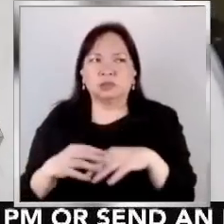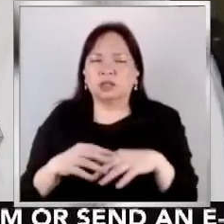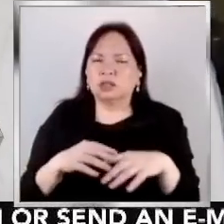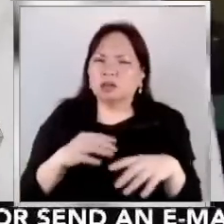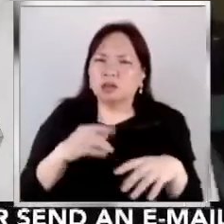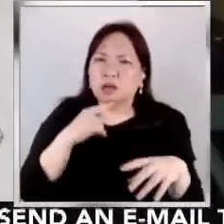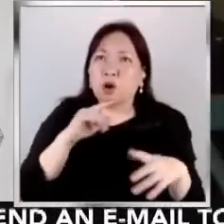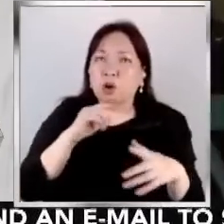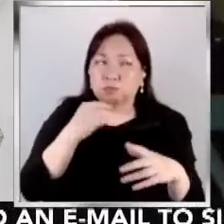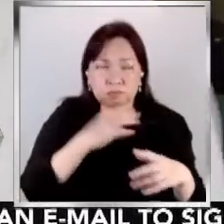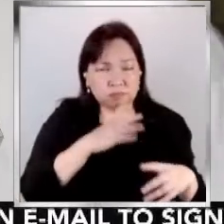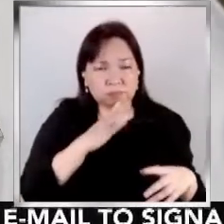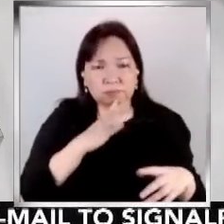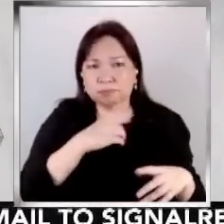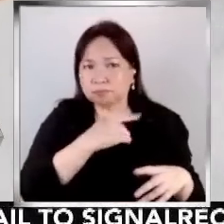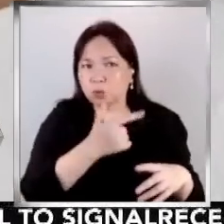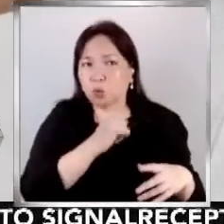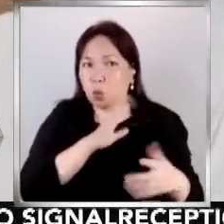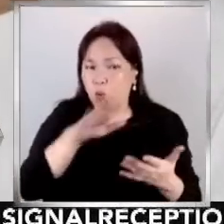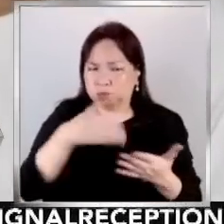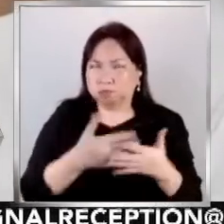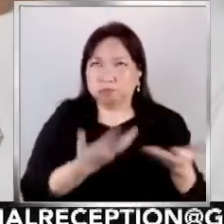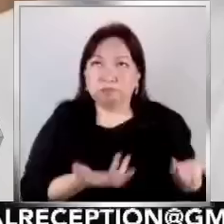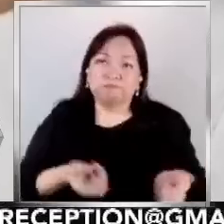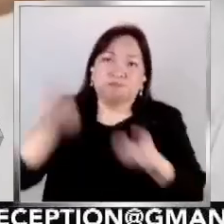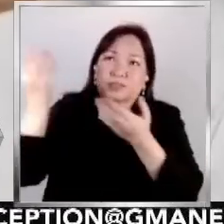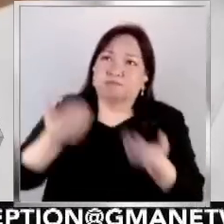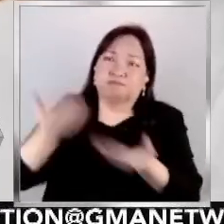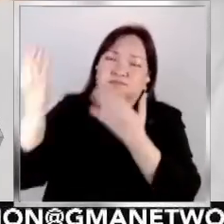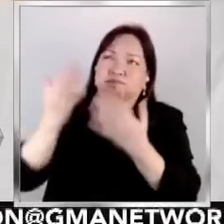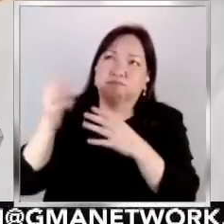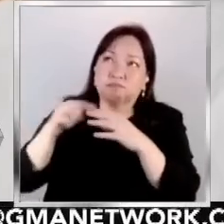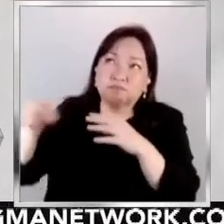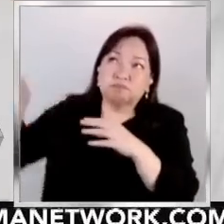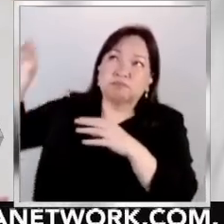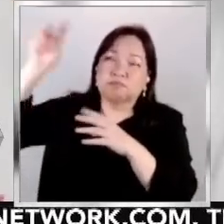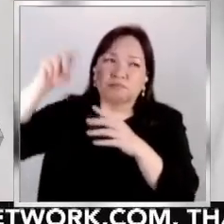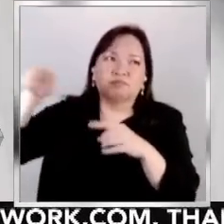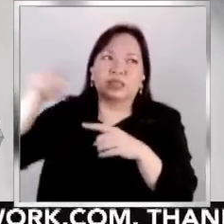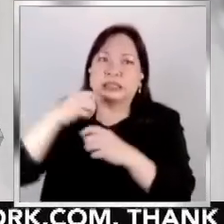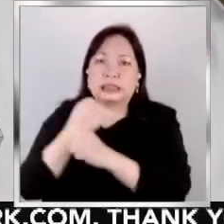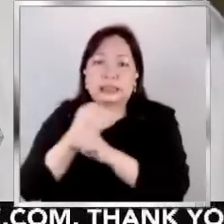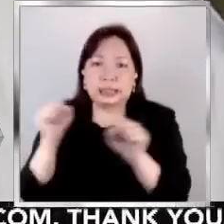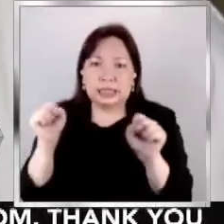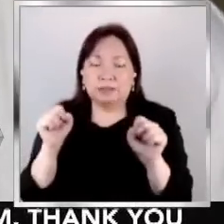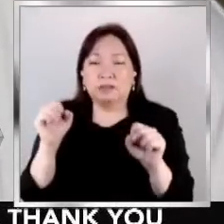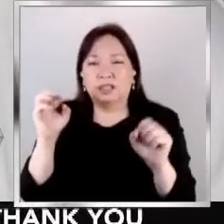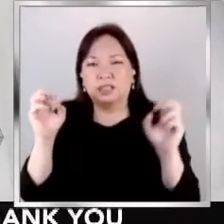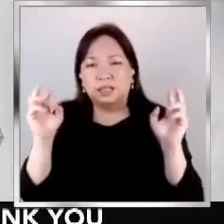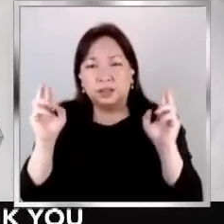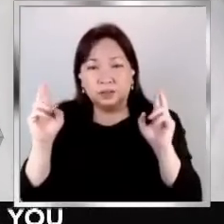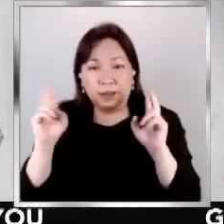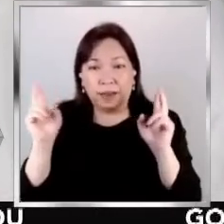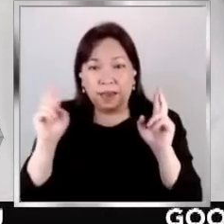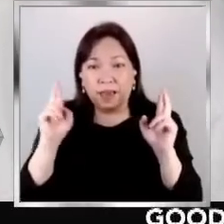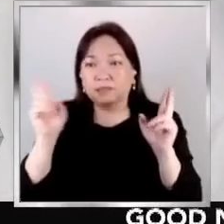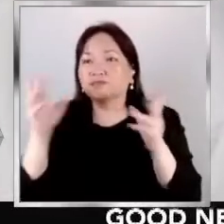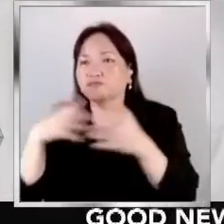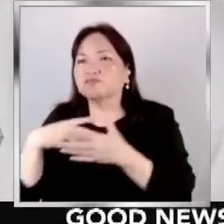gamit namin, inakit sa taas. Tapos yung mga, lahat ng gamit para iba yung rep, ilabas namin doon sa labas, sa